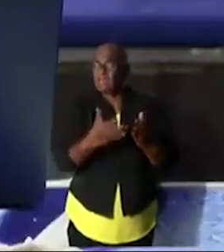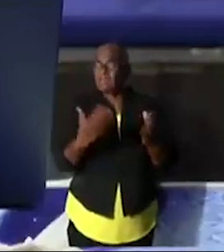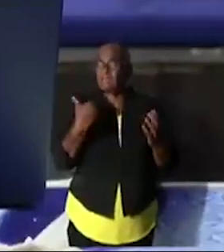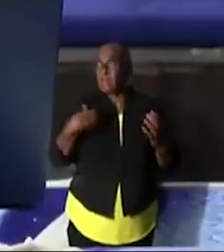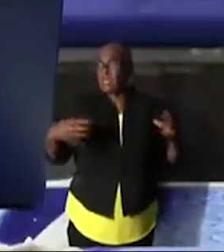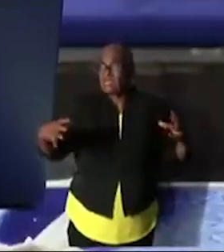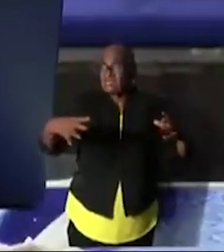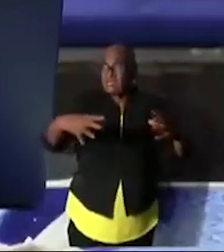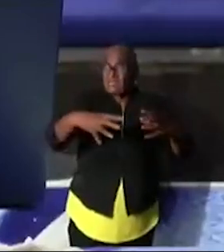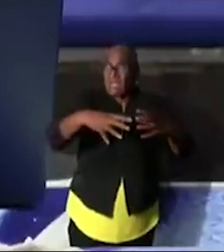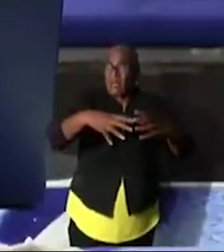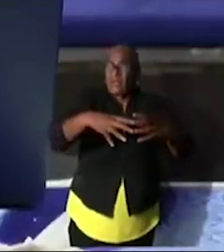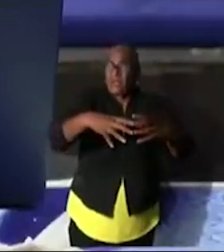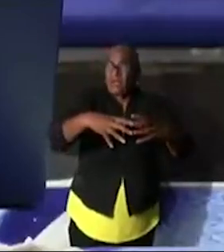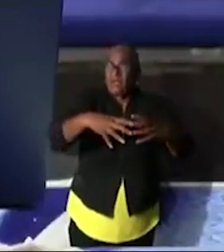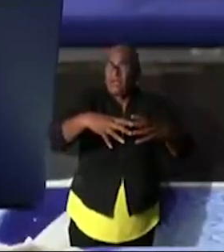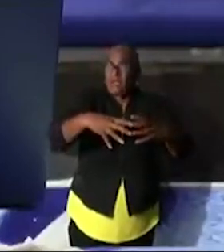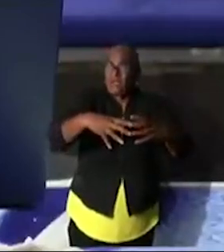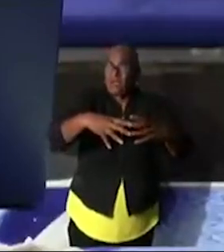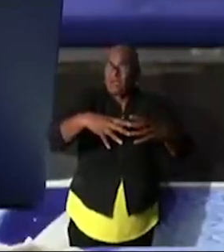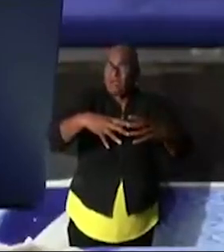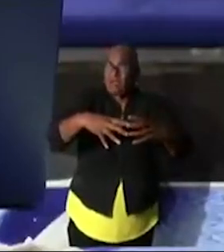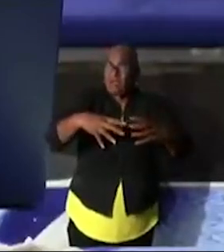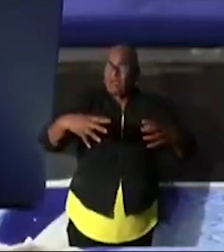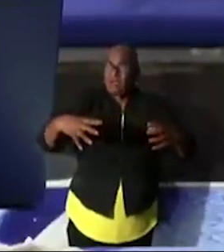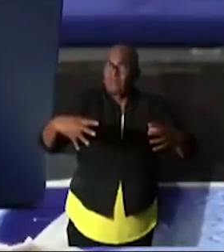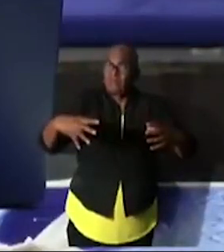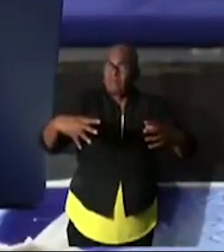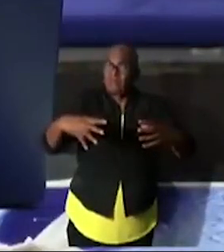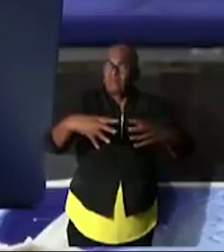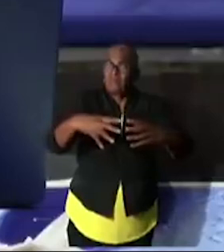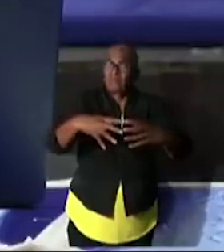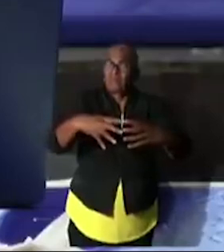elkaar komen, vooral als er